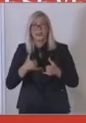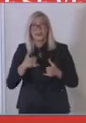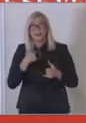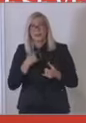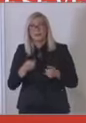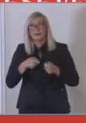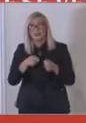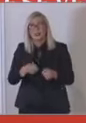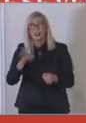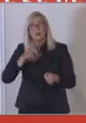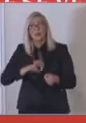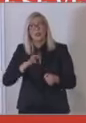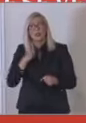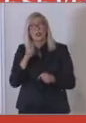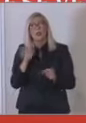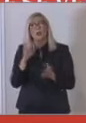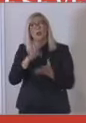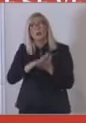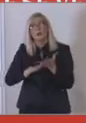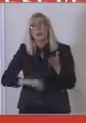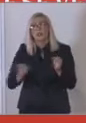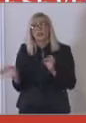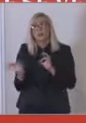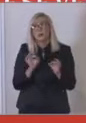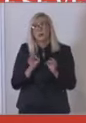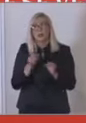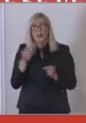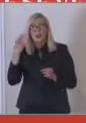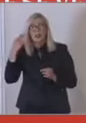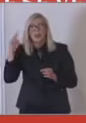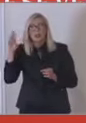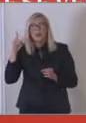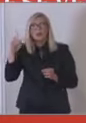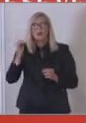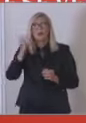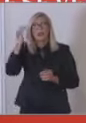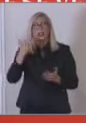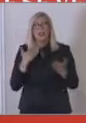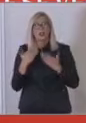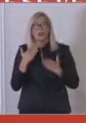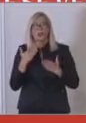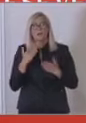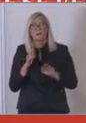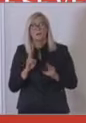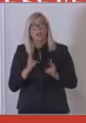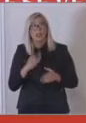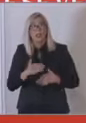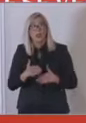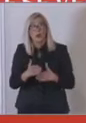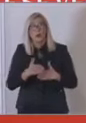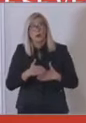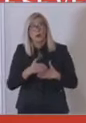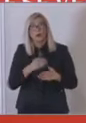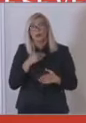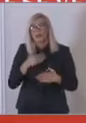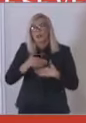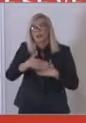veç më dham angazhimin tonë që të fillojnë përgatitjet për këtë seancë ndërqeveritare si kontribut